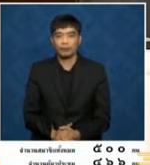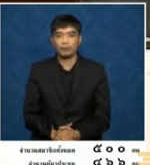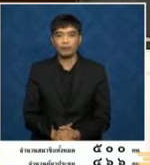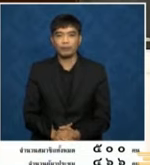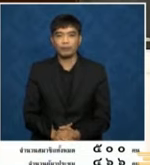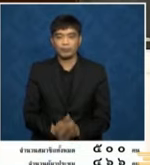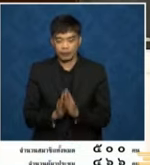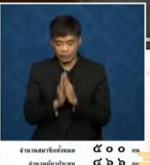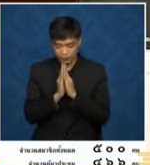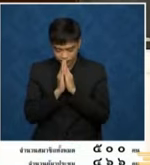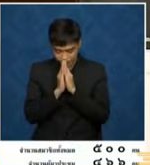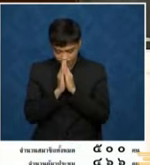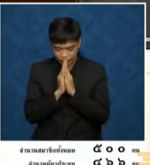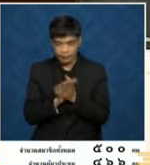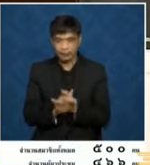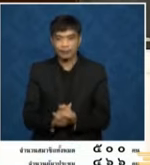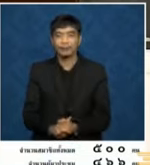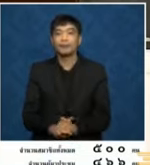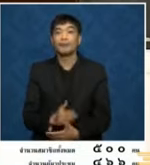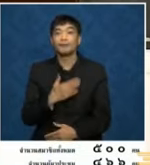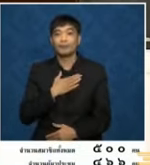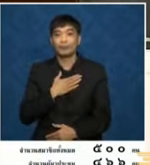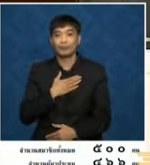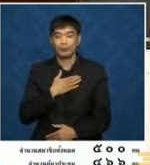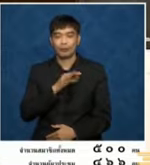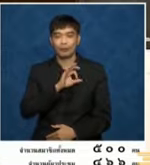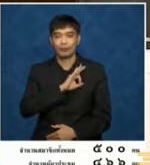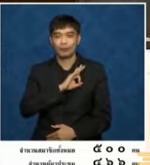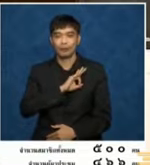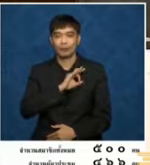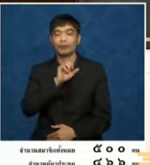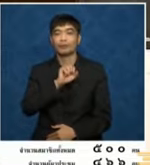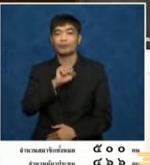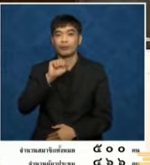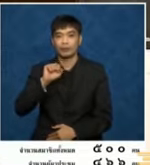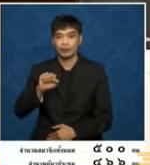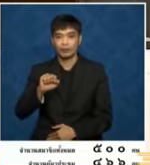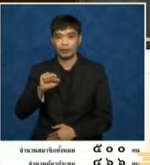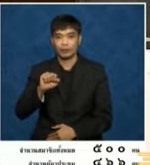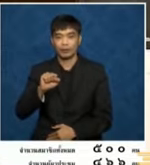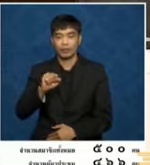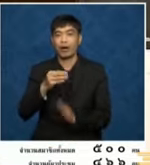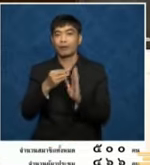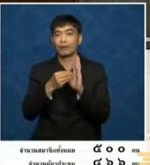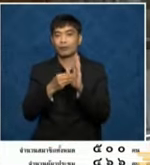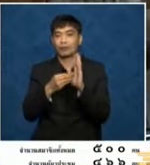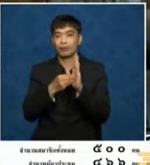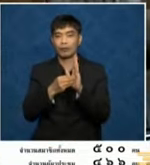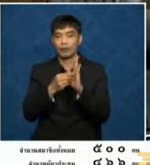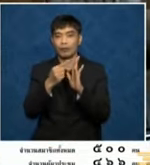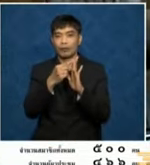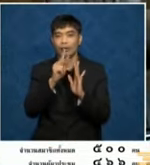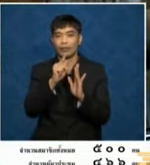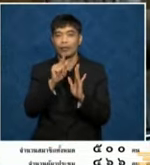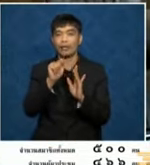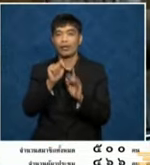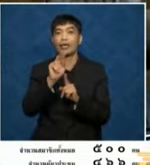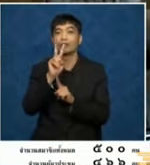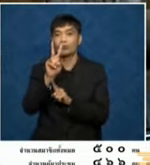เรียนท่านประธานที่เคารพค่ะดิฉันทิศนาชุนทวันสมาชิกสภาผู้แทนราษฎรแบบแบ่งเขตกรุงเทพมหานครเขต2พรรคก้าวไกล